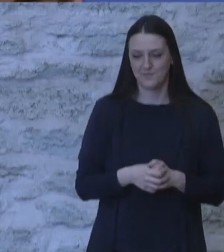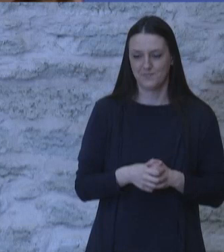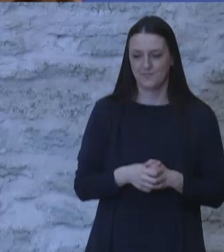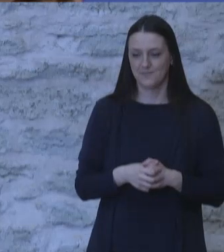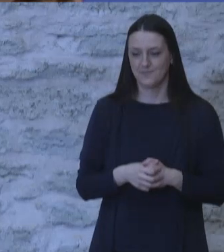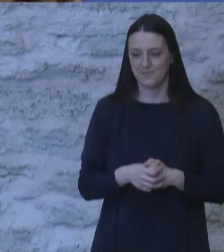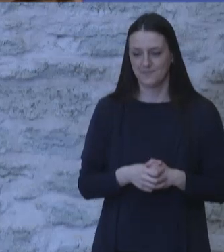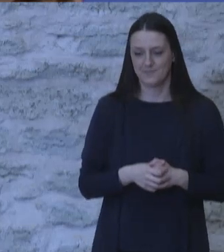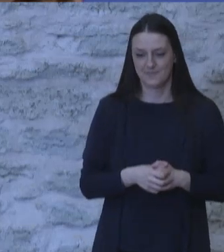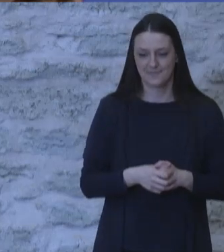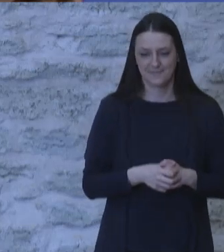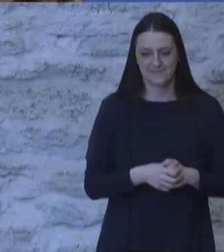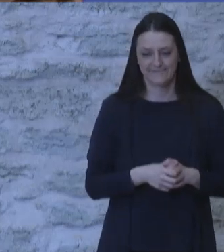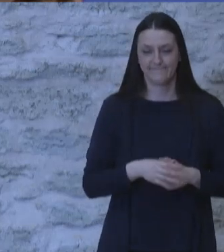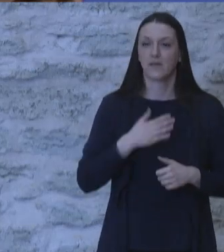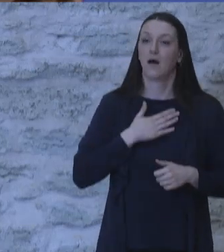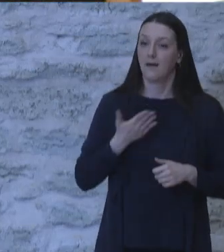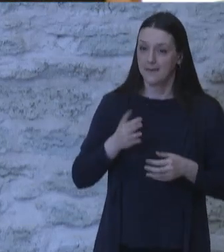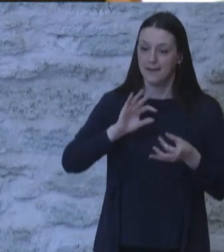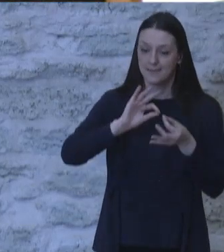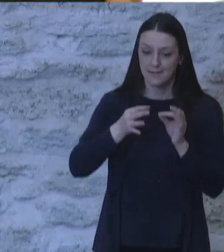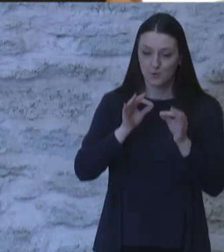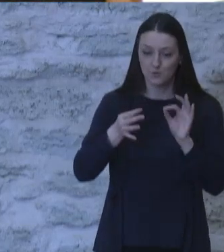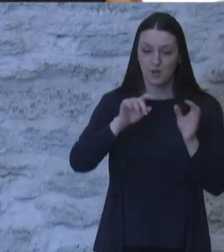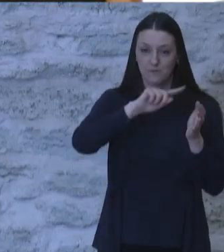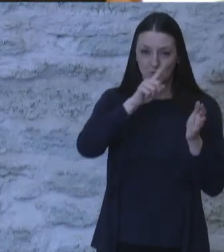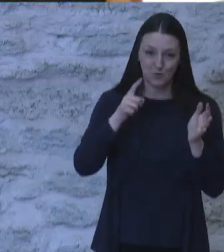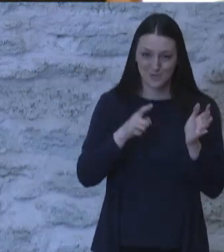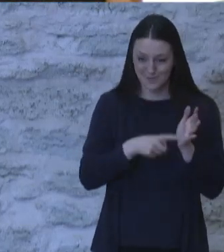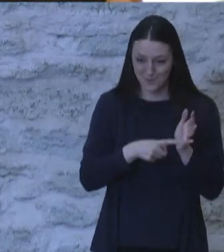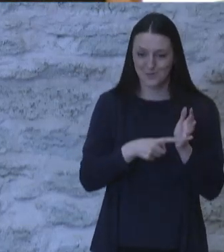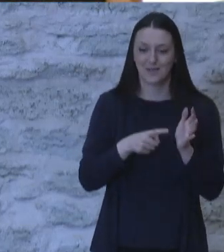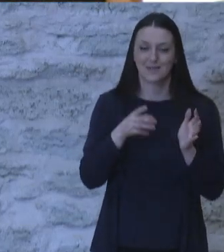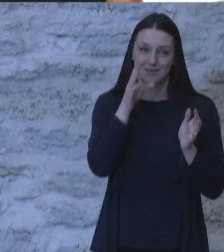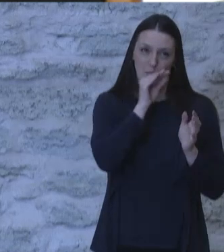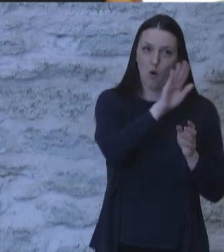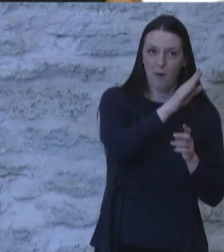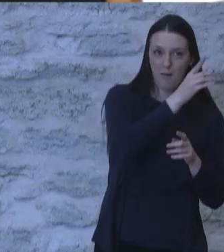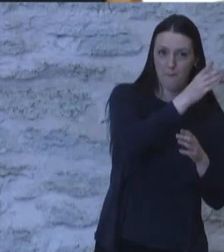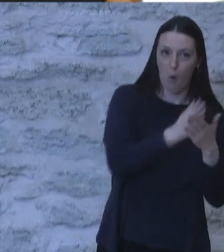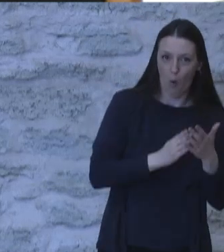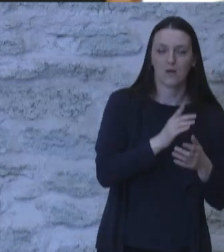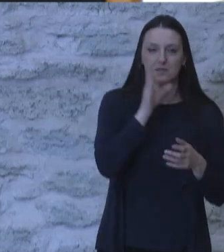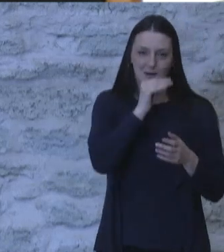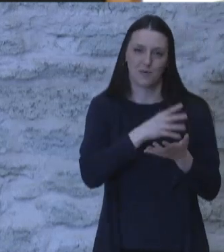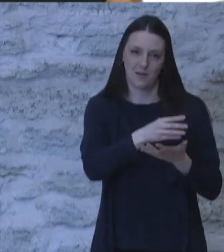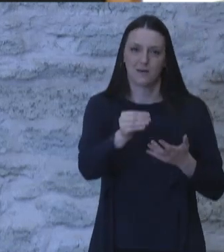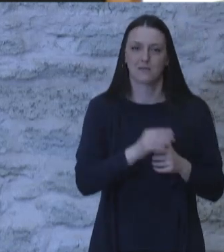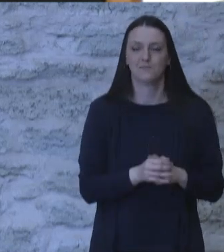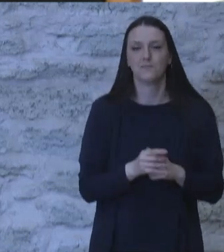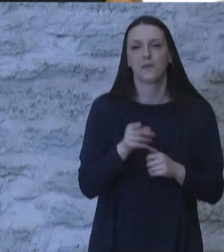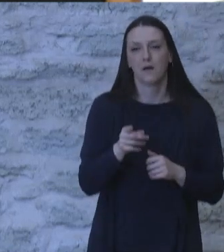Ja aitäh, täpstav küsimuse, pärast saate siis vastusegi jätkata, aga täpstav ongi see, et